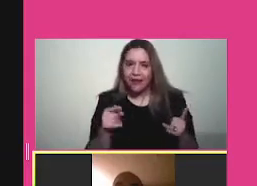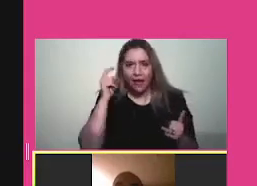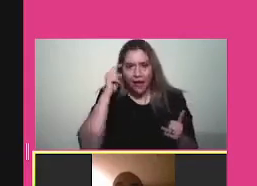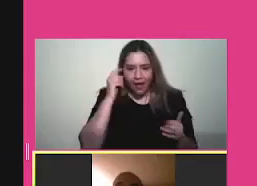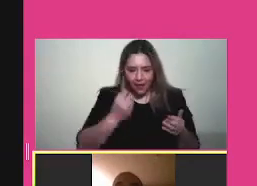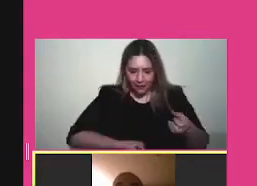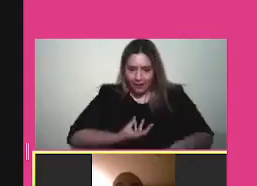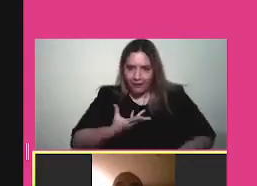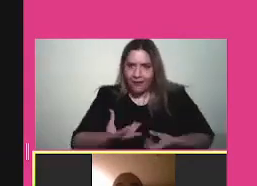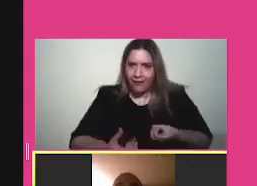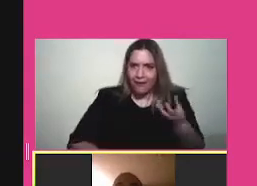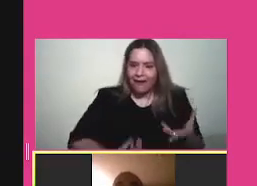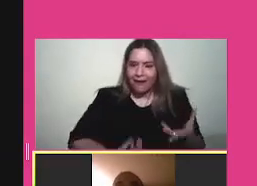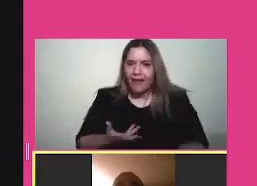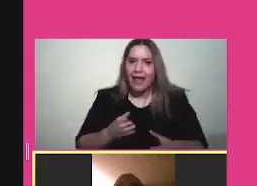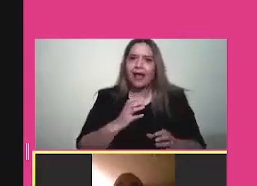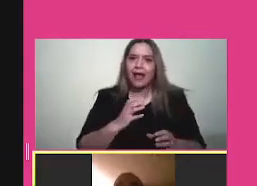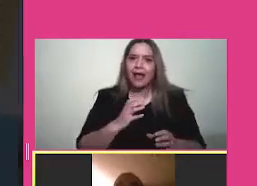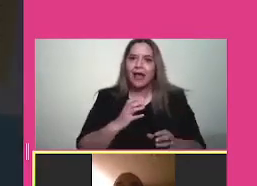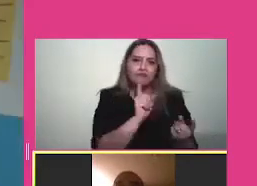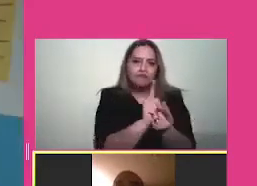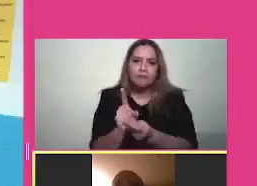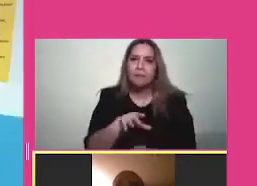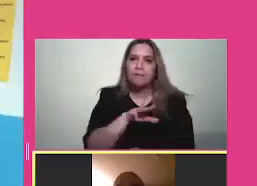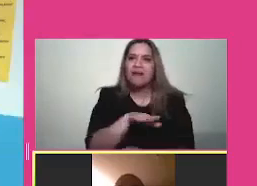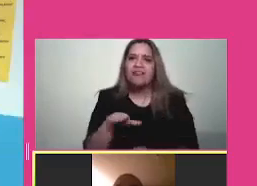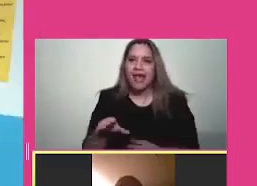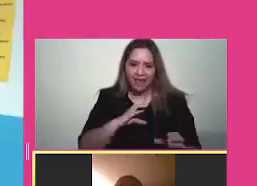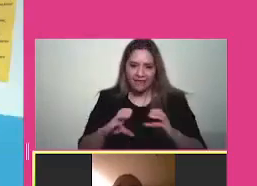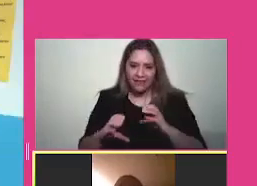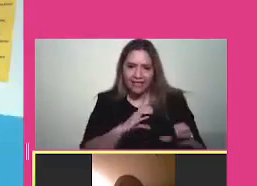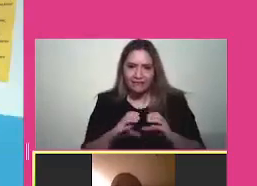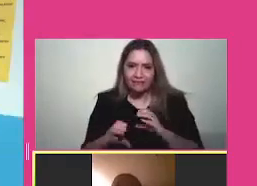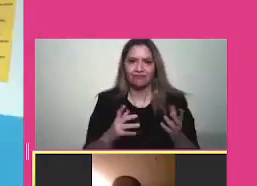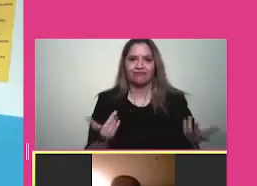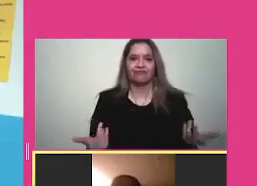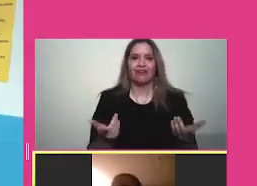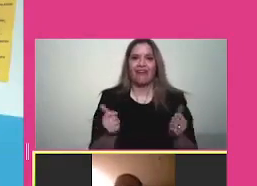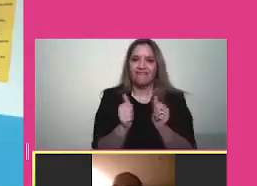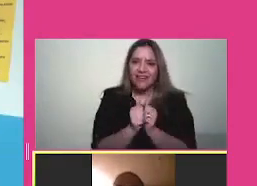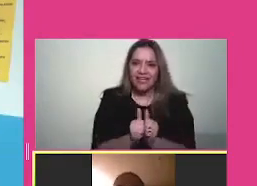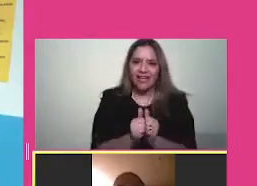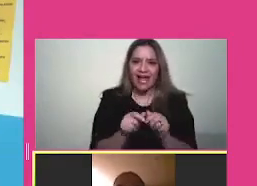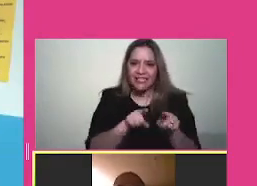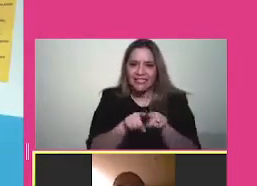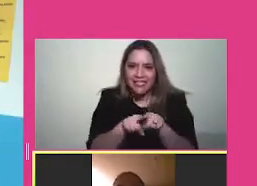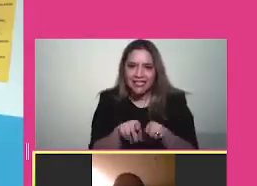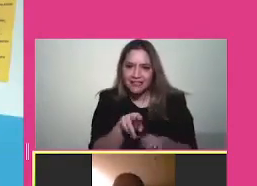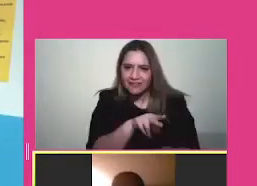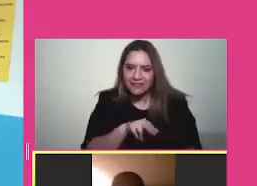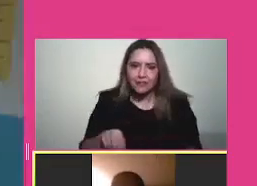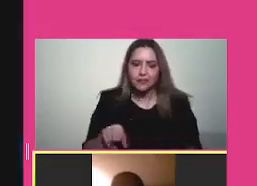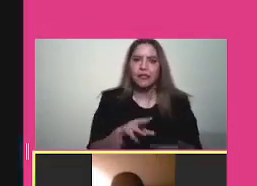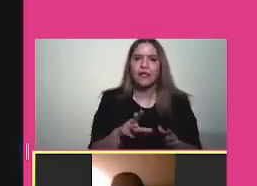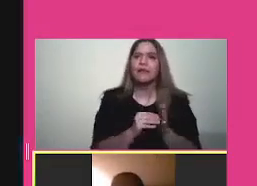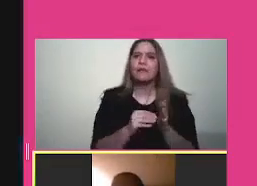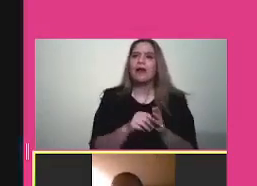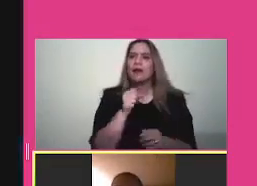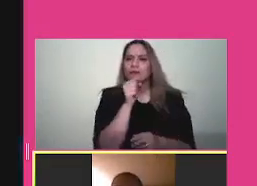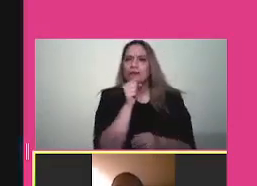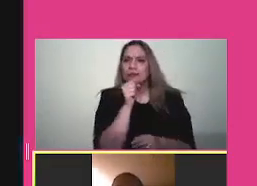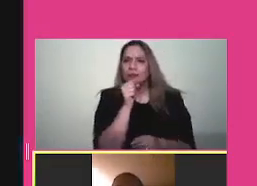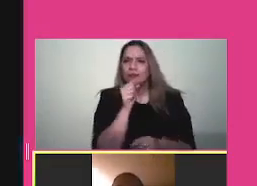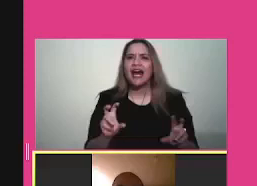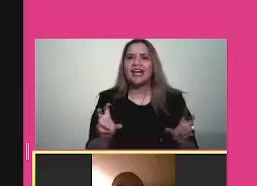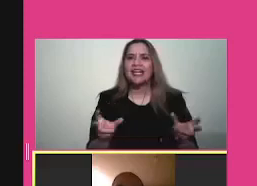εξωτερικεύσουν επικοινωνία με άλλα παιδιά, να δημιουργήσουν σχέσεις, να δημιουργήσουν φιλίες. Ήδη μέσα από το ραδιόφωνο έχω